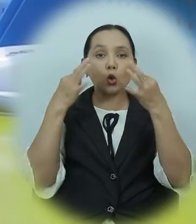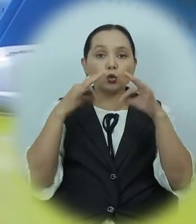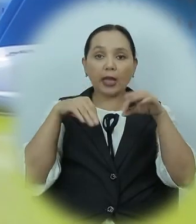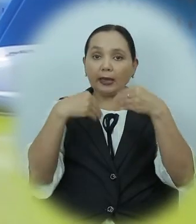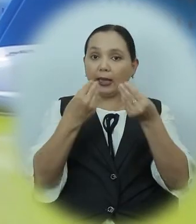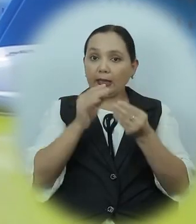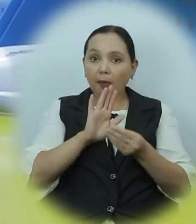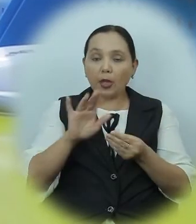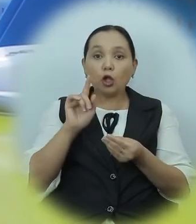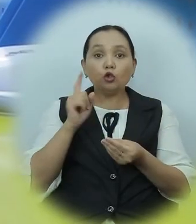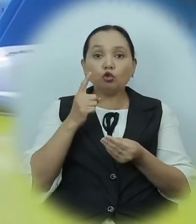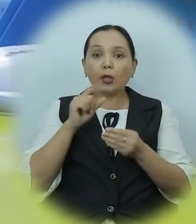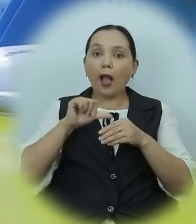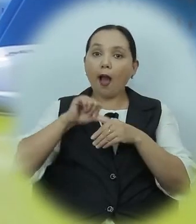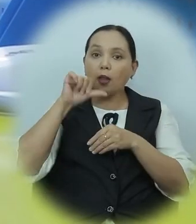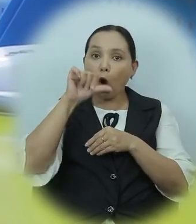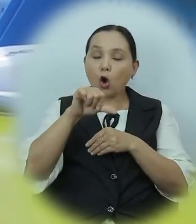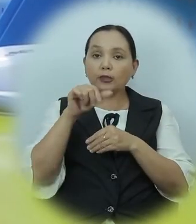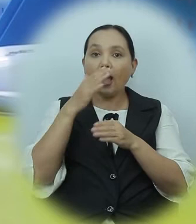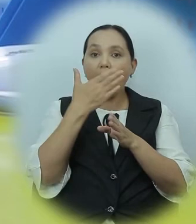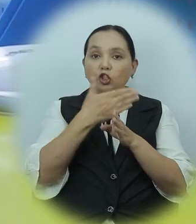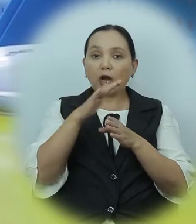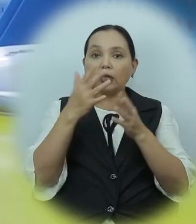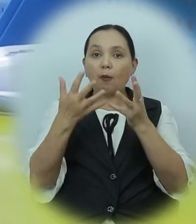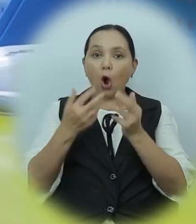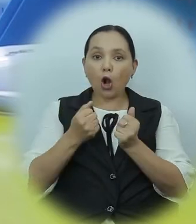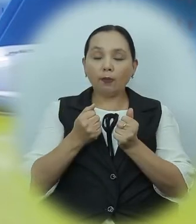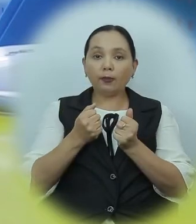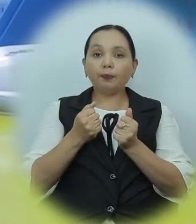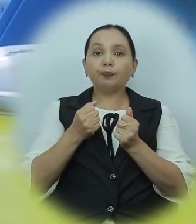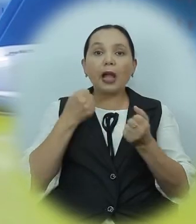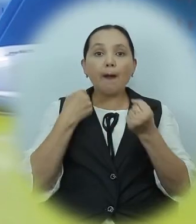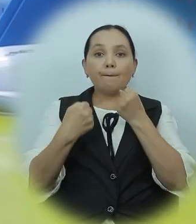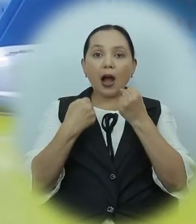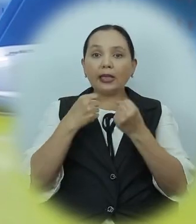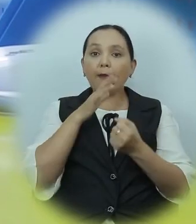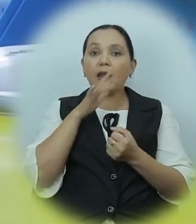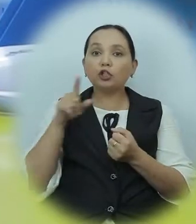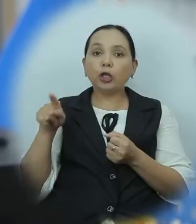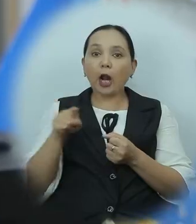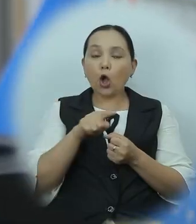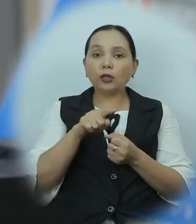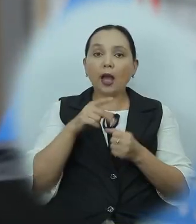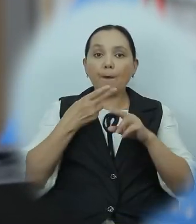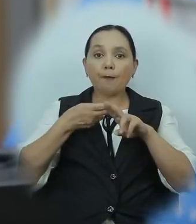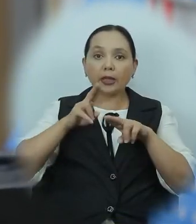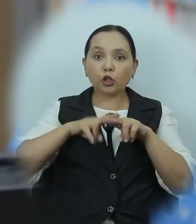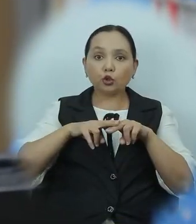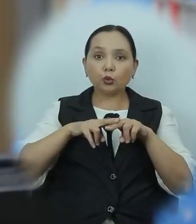etilmaydi. Shuning uchun alohida ajratib olib mahkamlash jarayonida mana shu